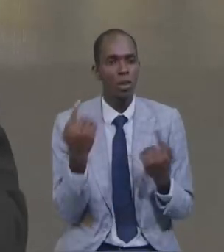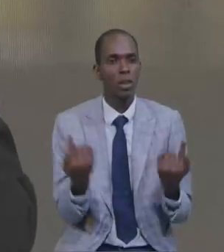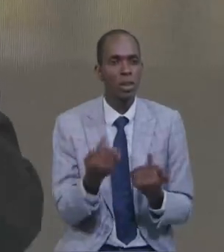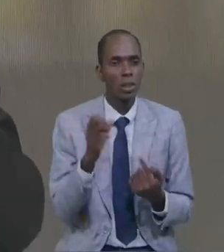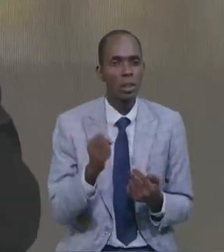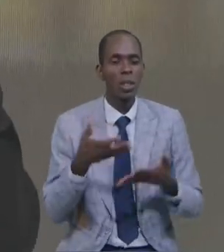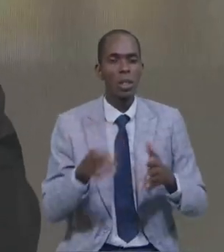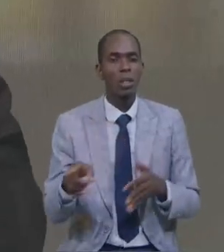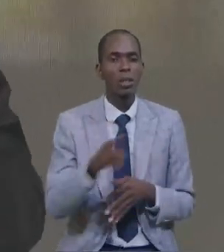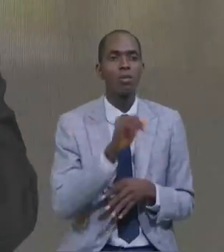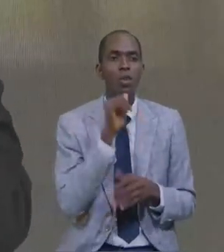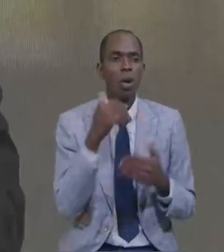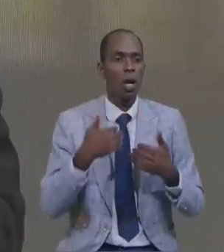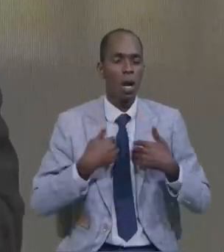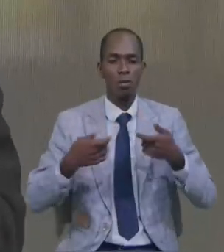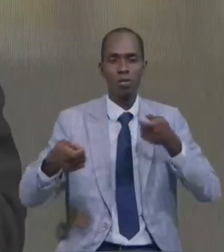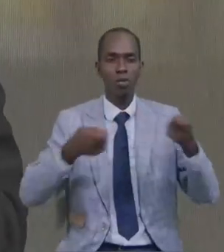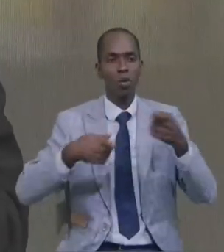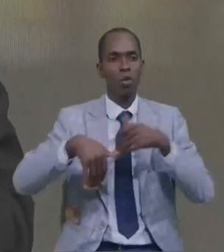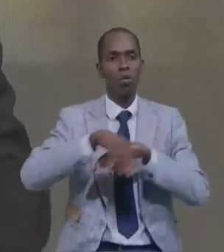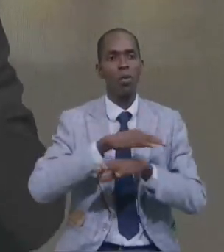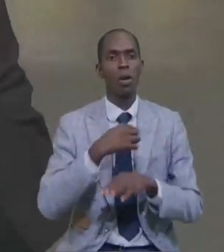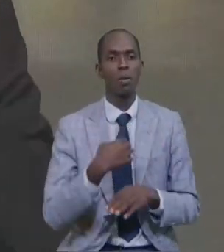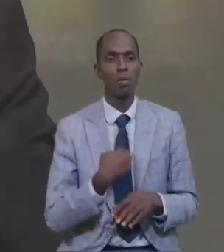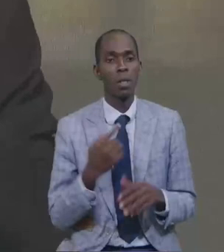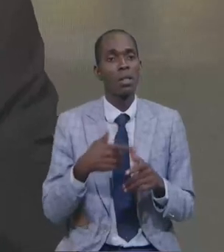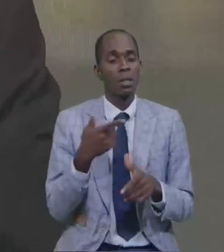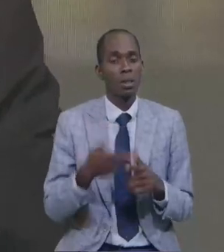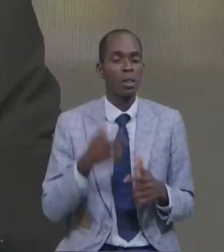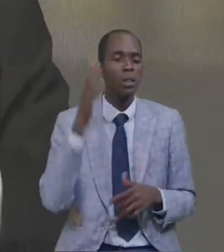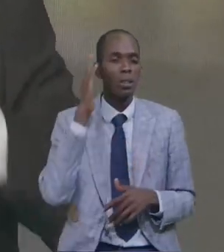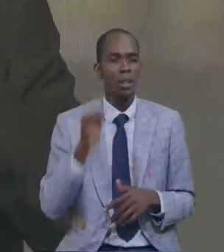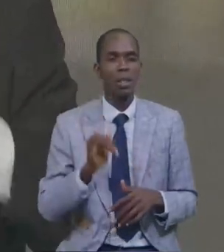Alors je serai droit et je serai